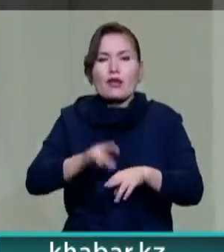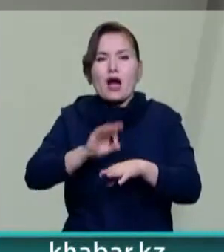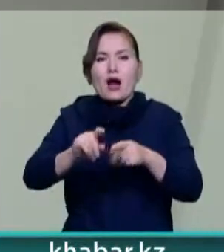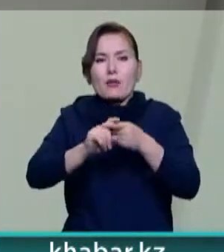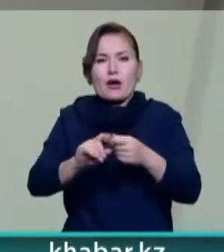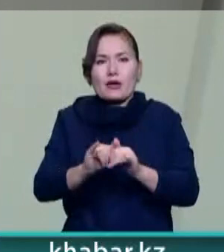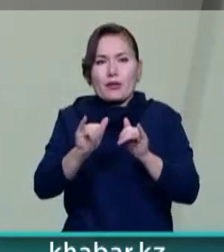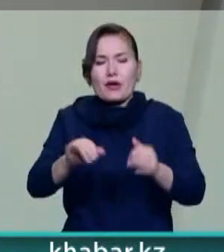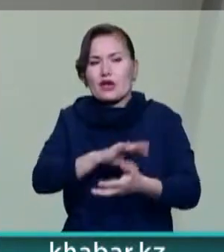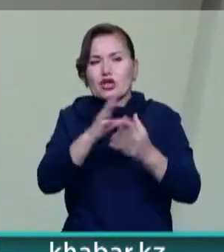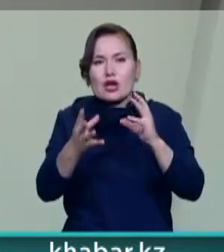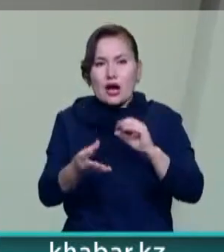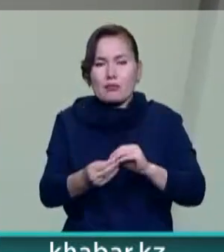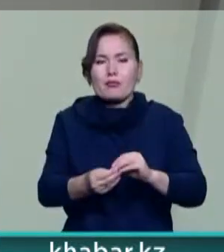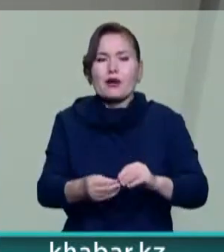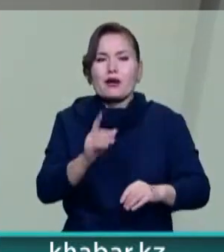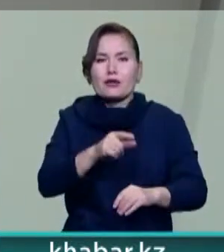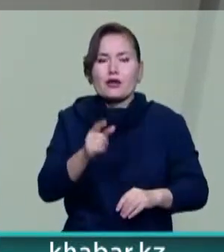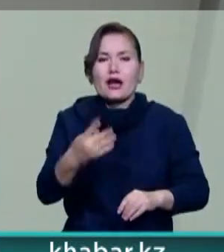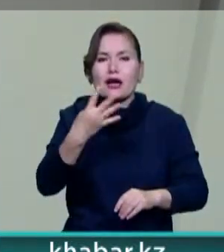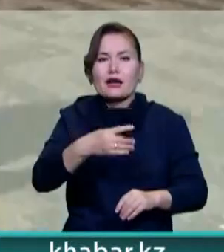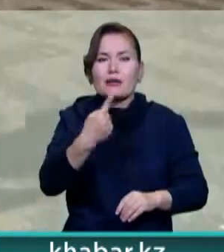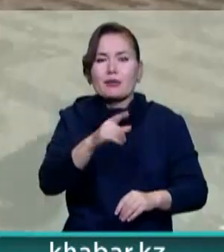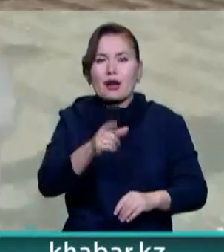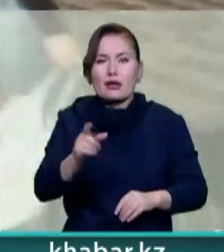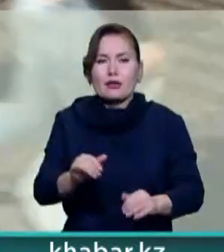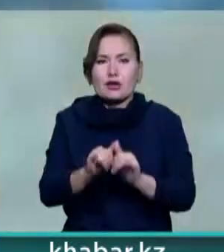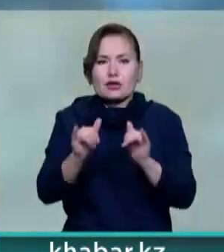вирусты жұқтырғандардың жалпы саны 41 мыңға жеткен.